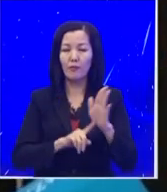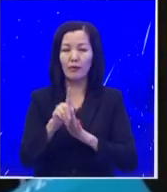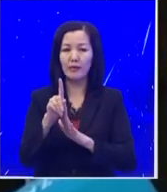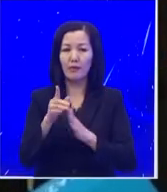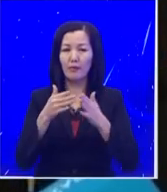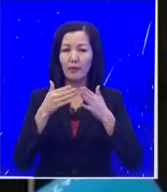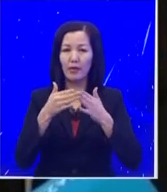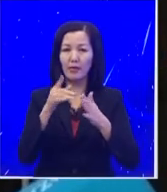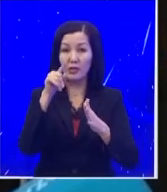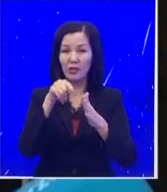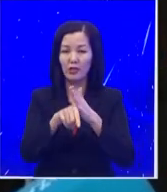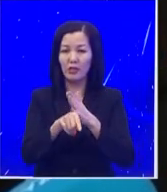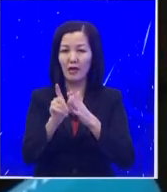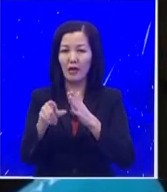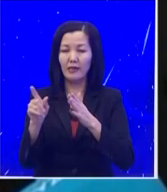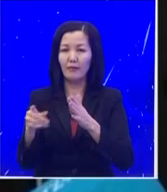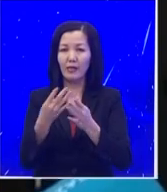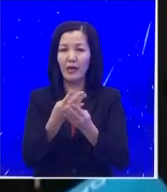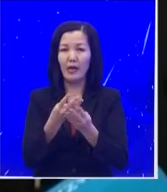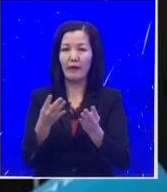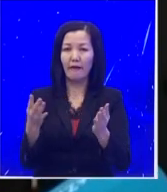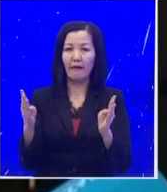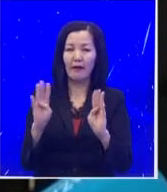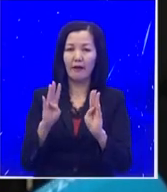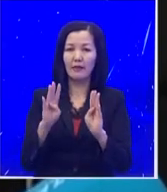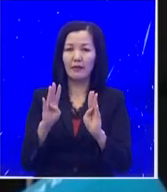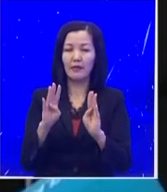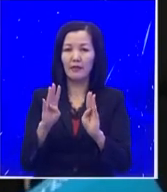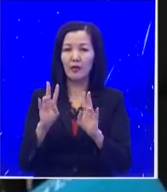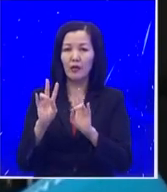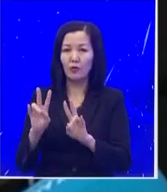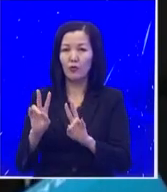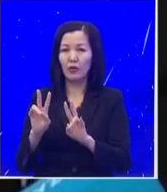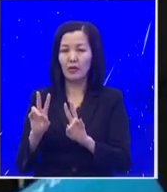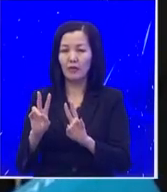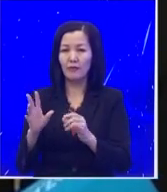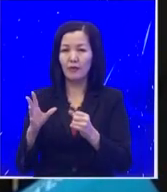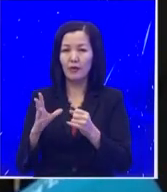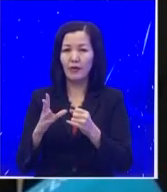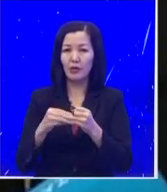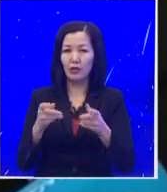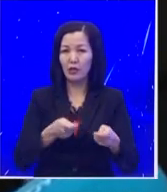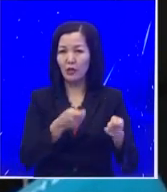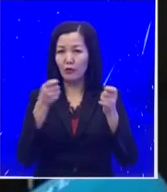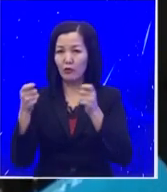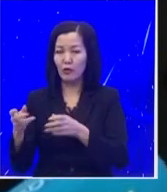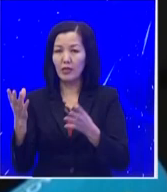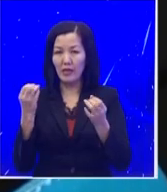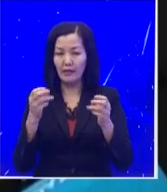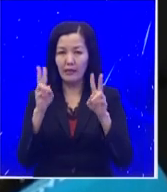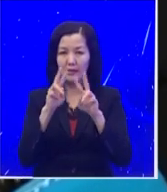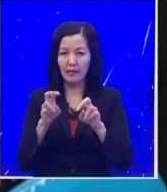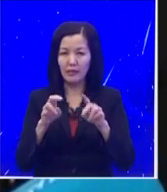лайнердегі пассажирлардың бәрі карантиннен шығып, жерге түсірілетін болады. Жерде қосымша тестілер өткізілетін